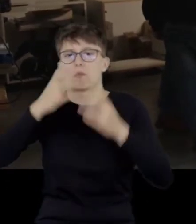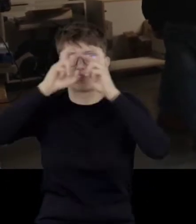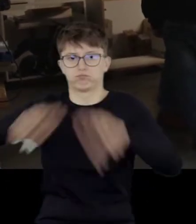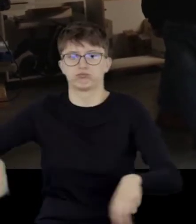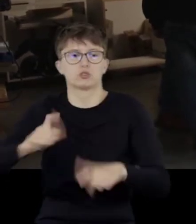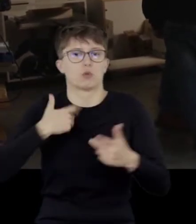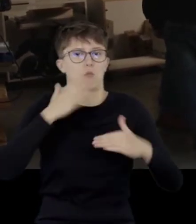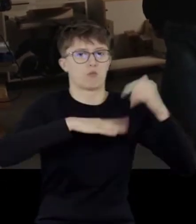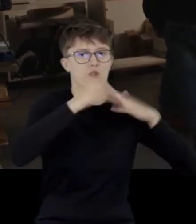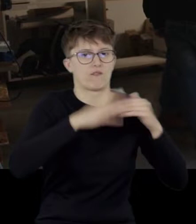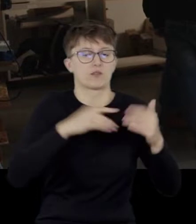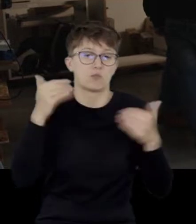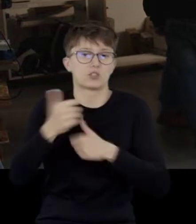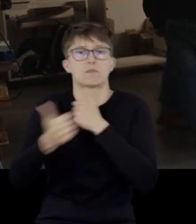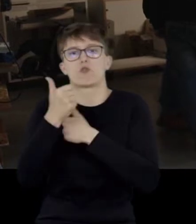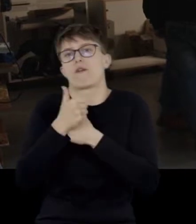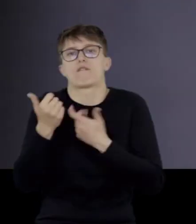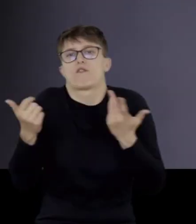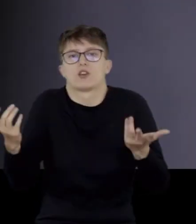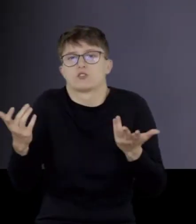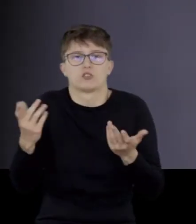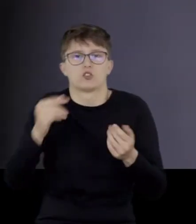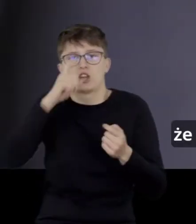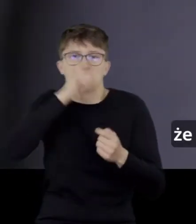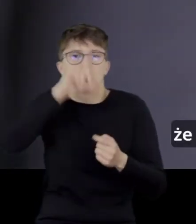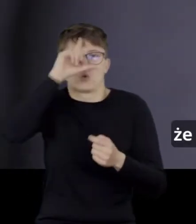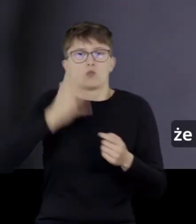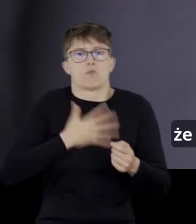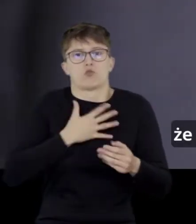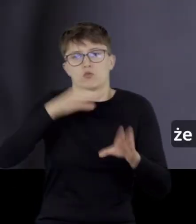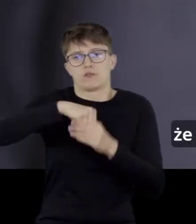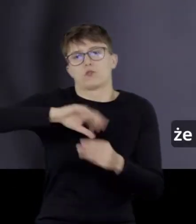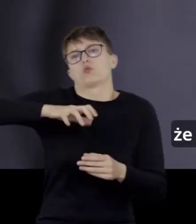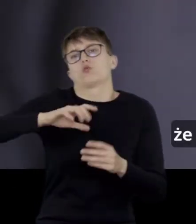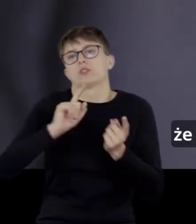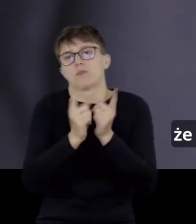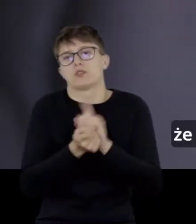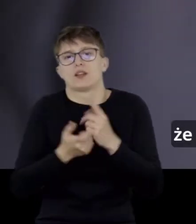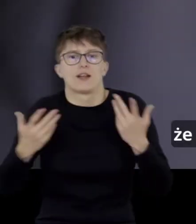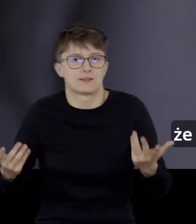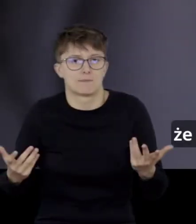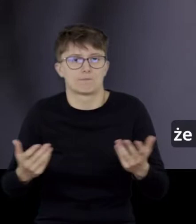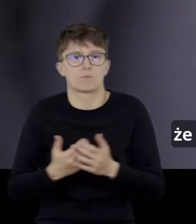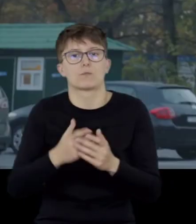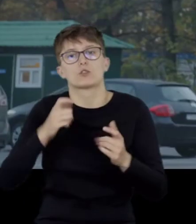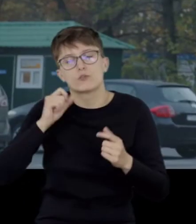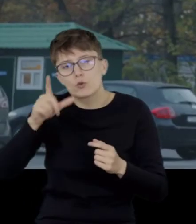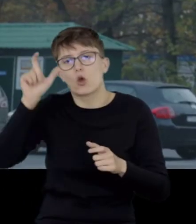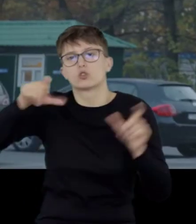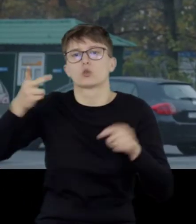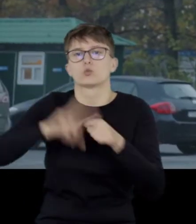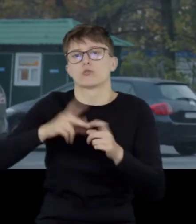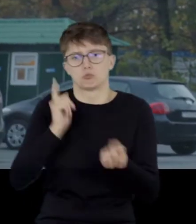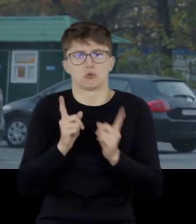to wszystko, co było zbudowane, powodować, że ludzie źle się czuli w trakcie tego spotkania grupowego. Są osoby,